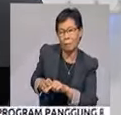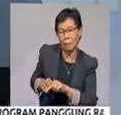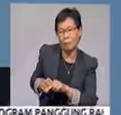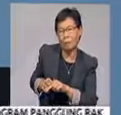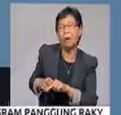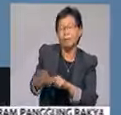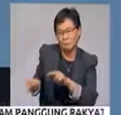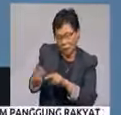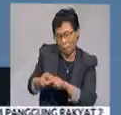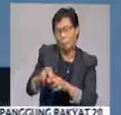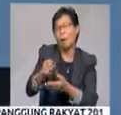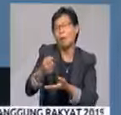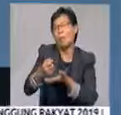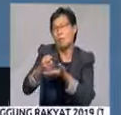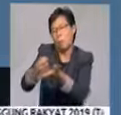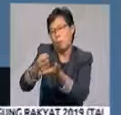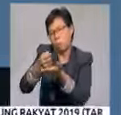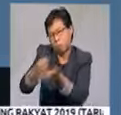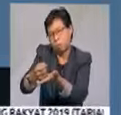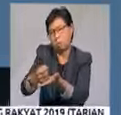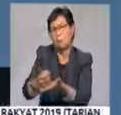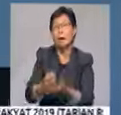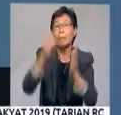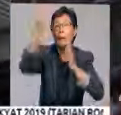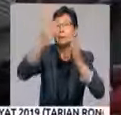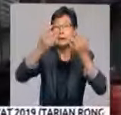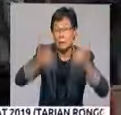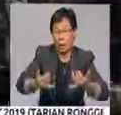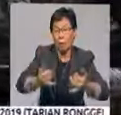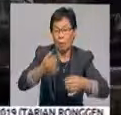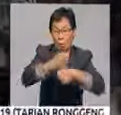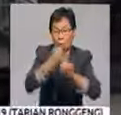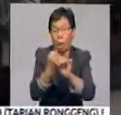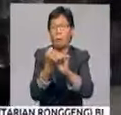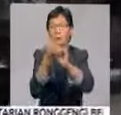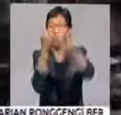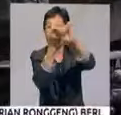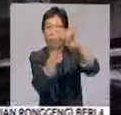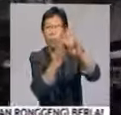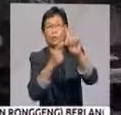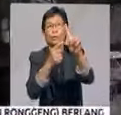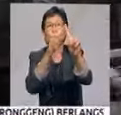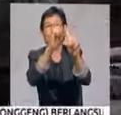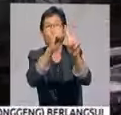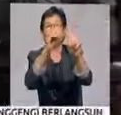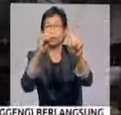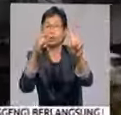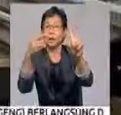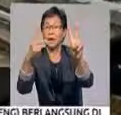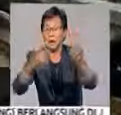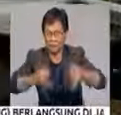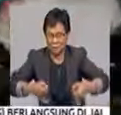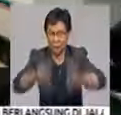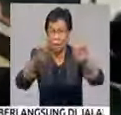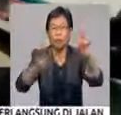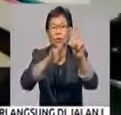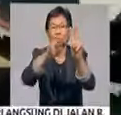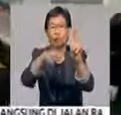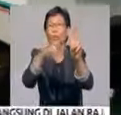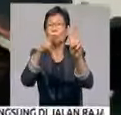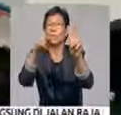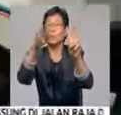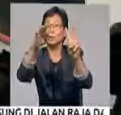subsidi-subsidi. Sehingga kini, Malaysia telah membina lebih 200,000 kilometer jalan,